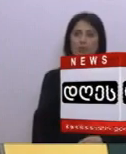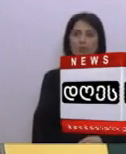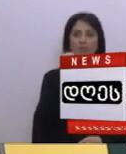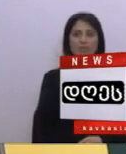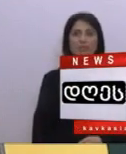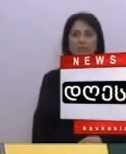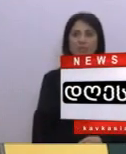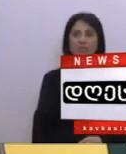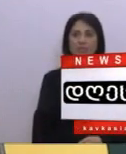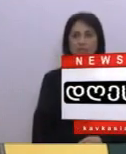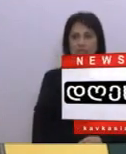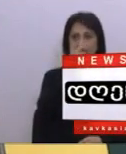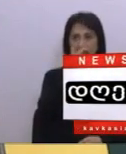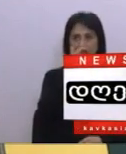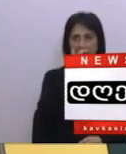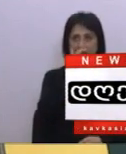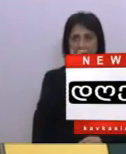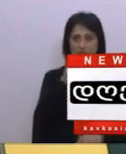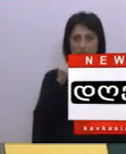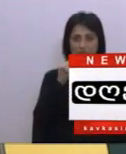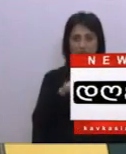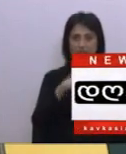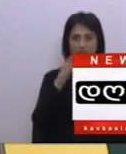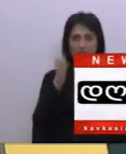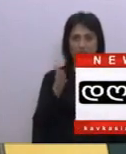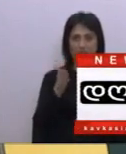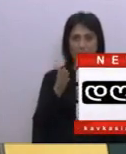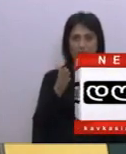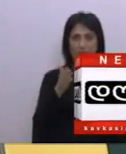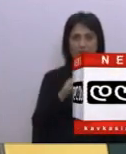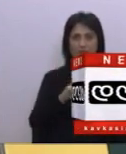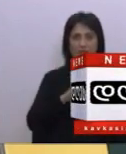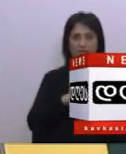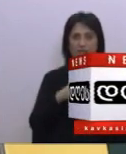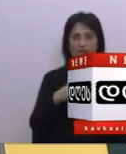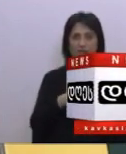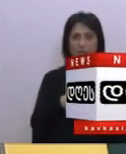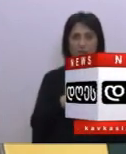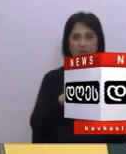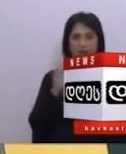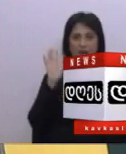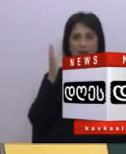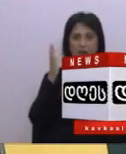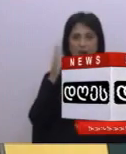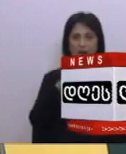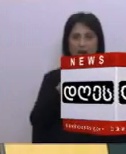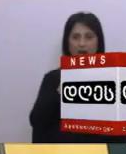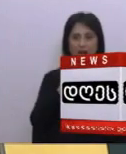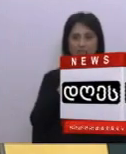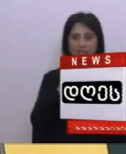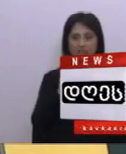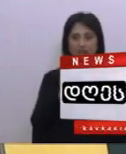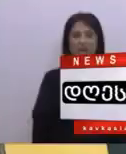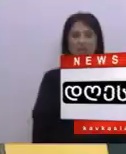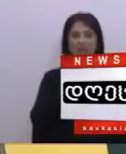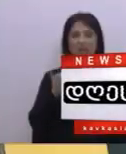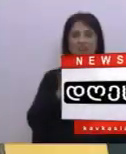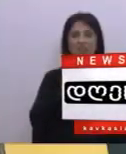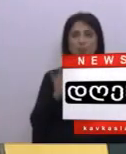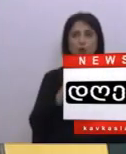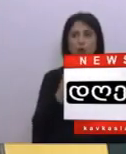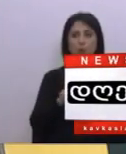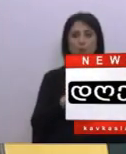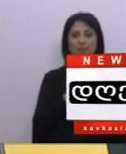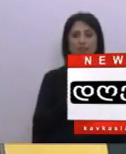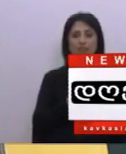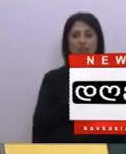წელს მიხეილ სააკაშვილის გადაწყვეტილებით დაიგეგმა ანაკლია ლაზიკის პროექტის განხორციელება, რომლის